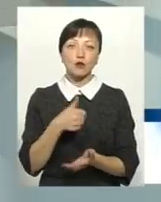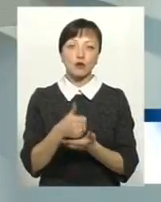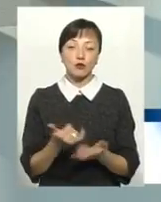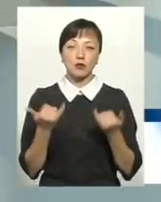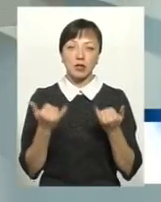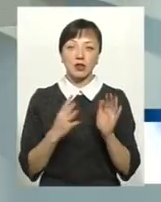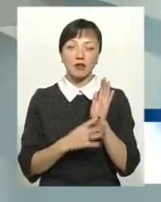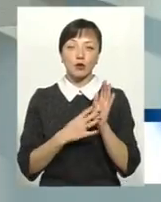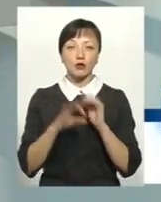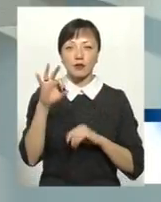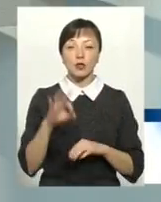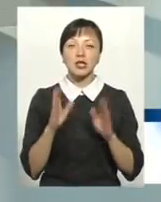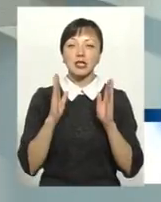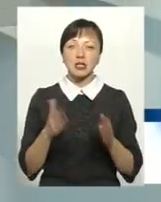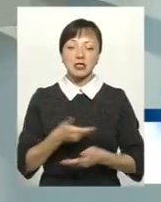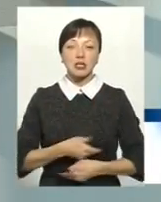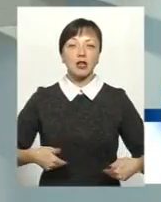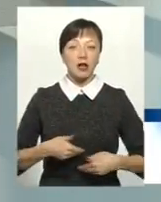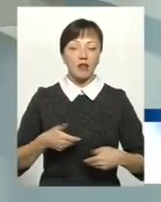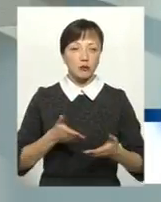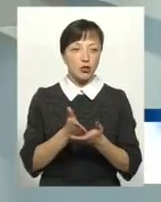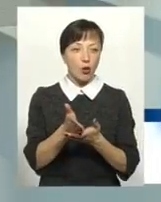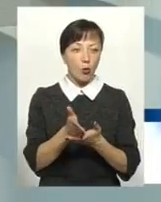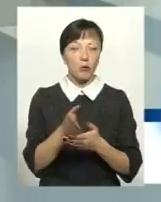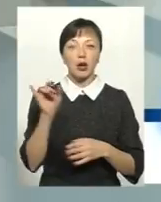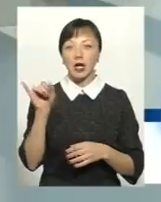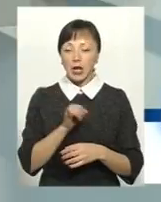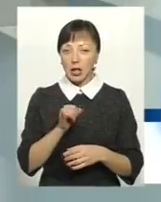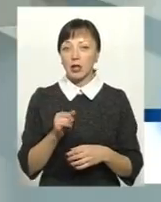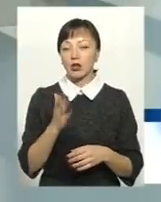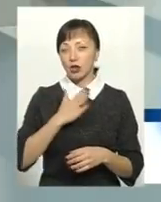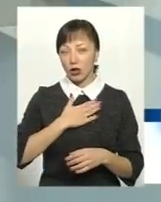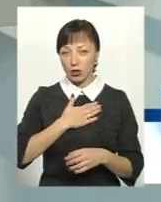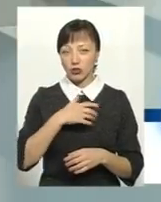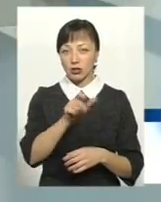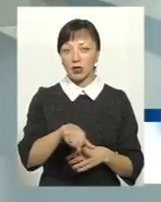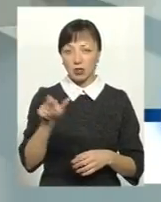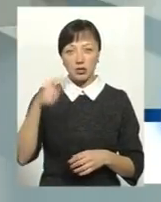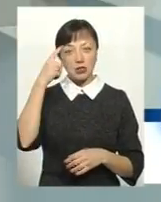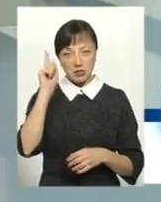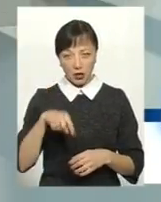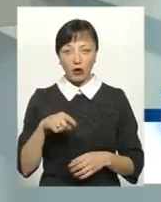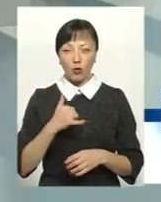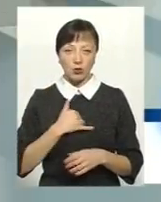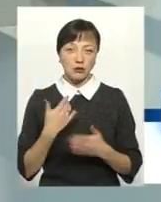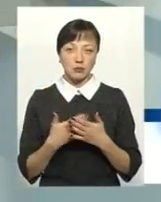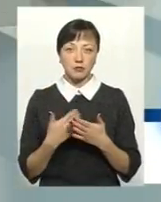зараз 90% тільки статевим шляхом. І ми, наші клієнти, вони знають, що у нас